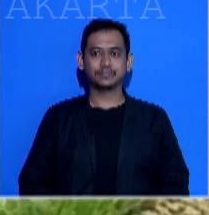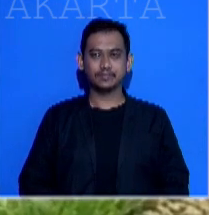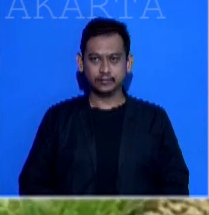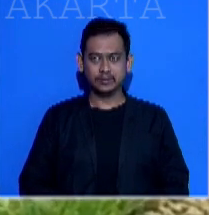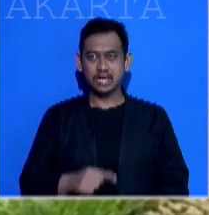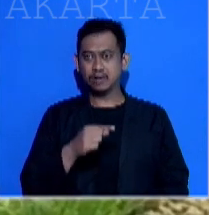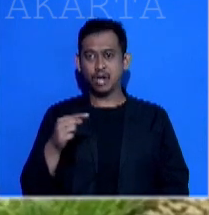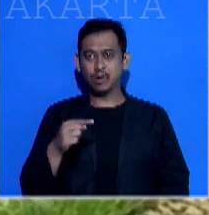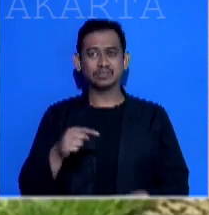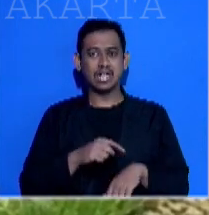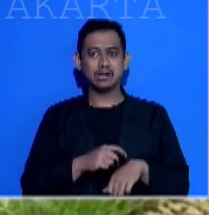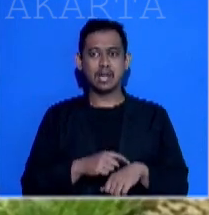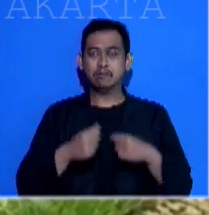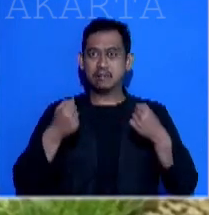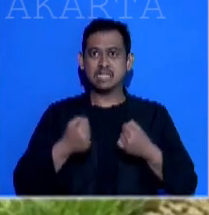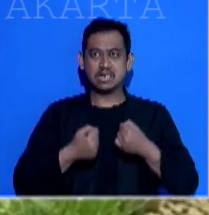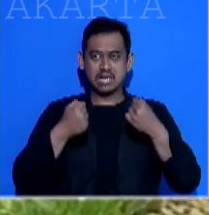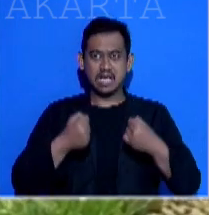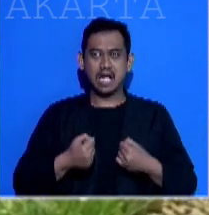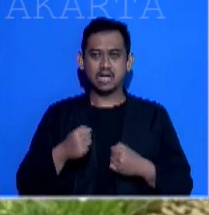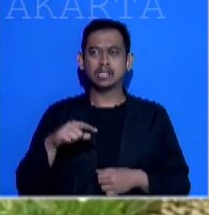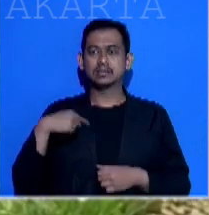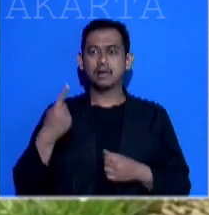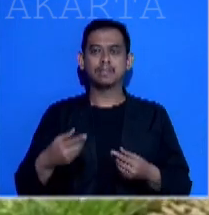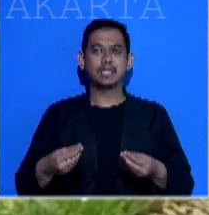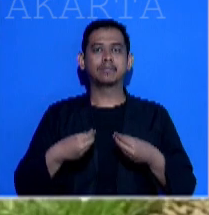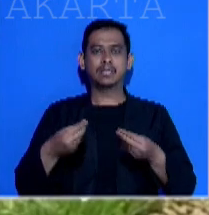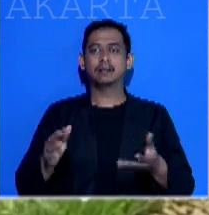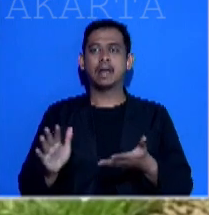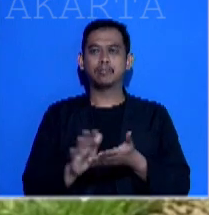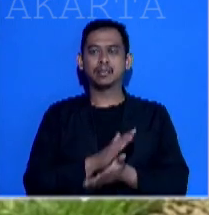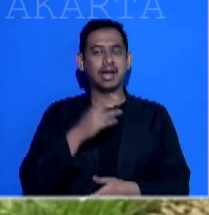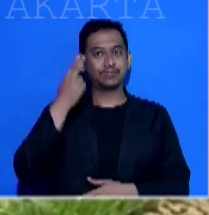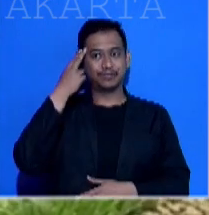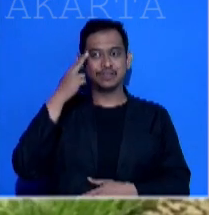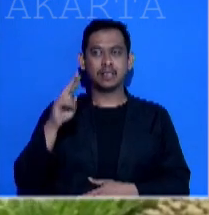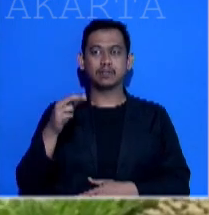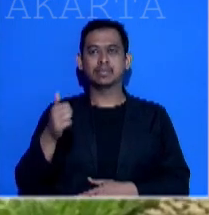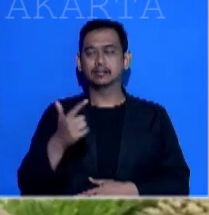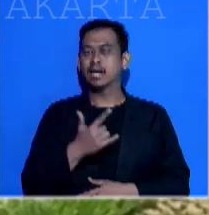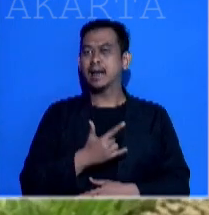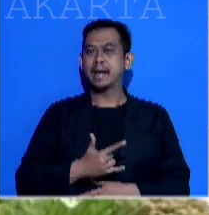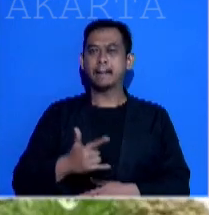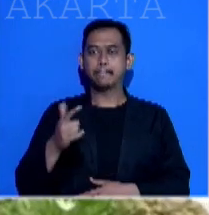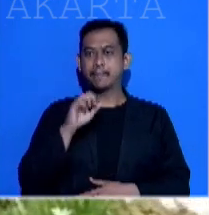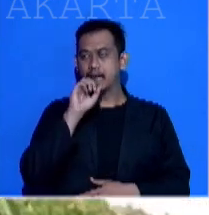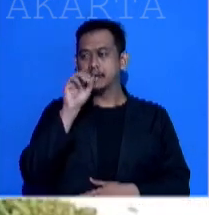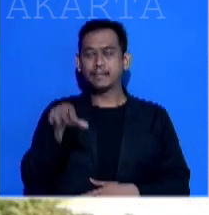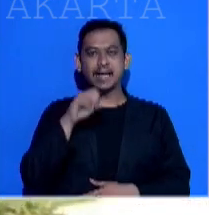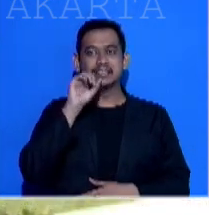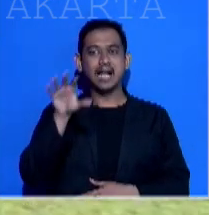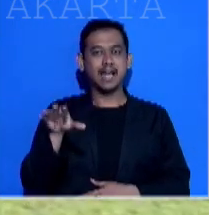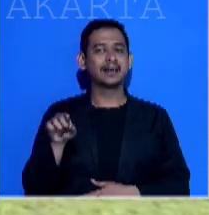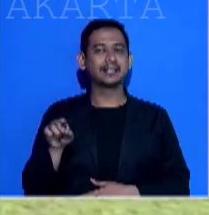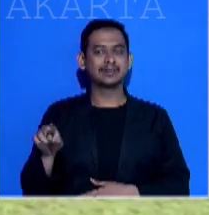nanti beribadah, dan kemudian kami memberikan kesempatan untuk bisa telepon keluarga, menyampaikan ucapan ya hari raya Waisak